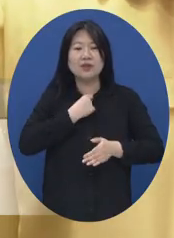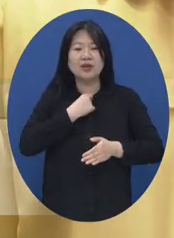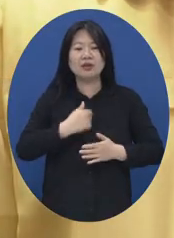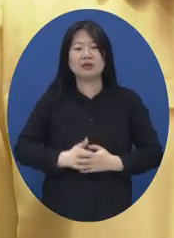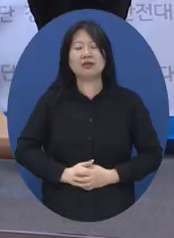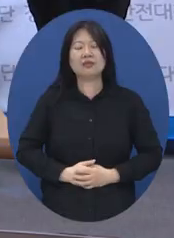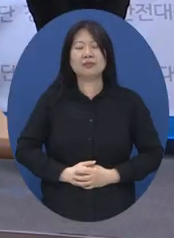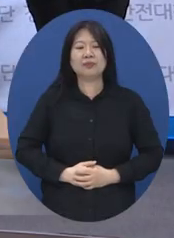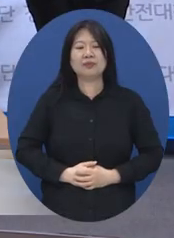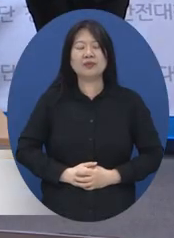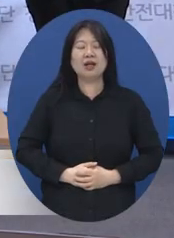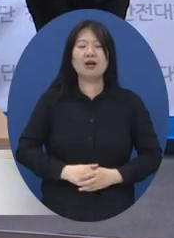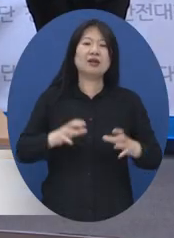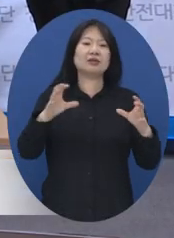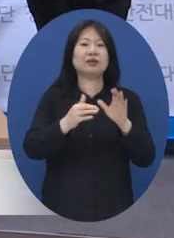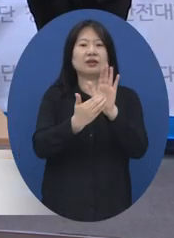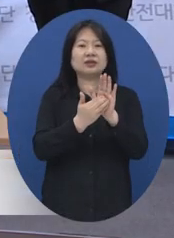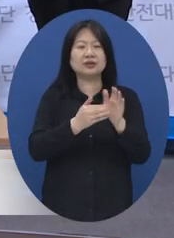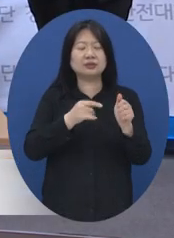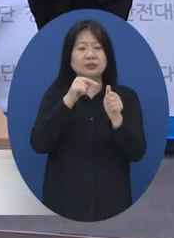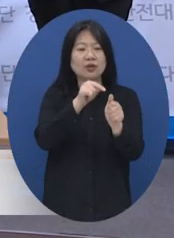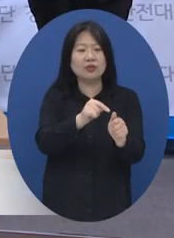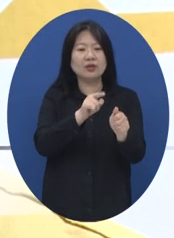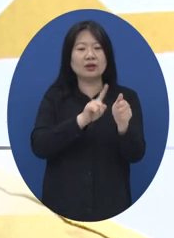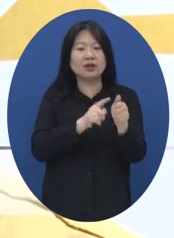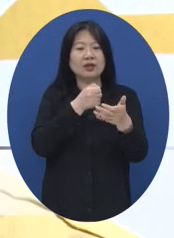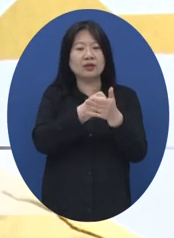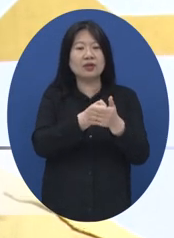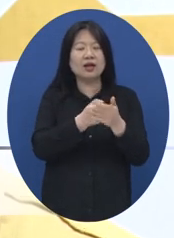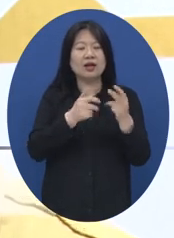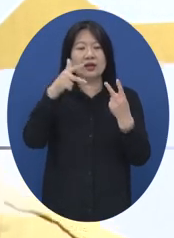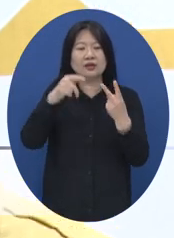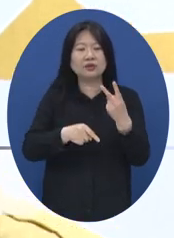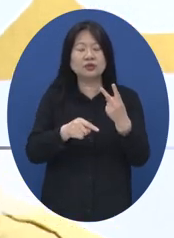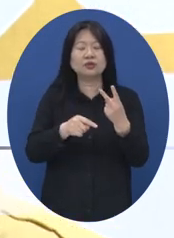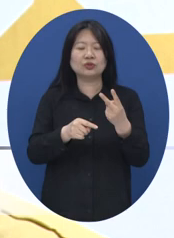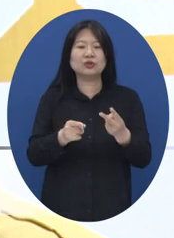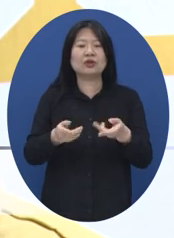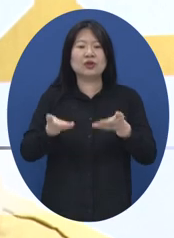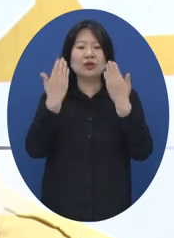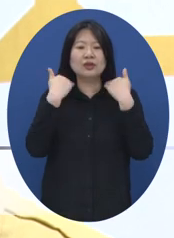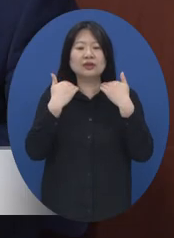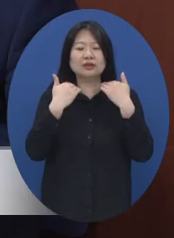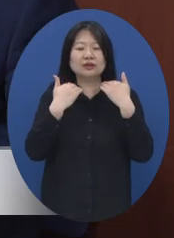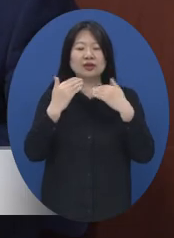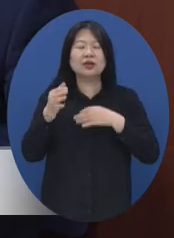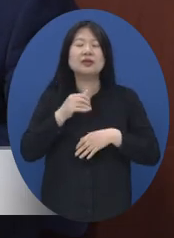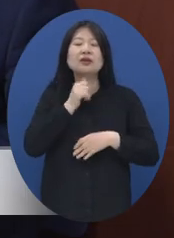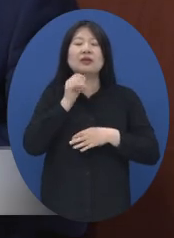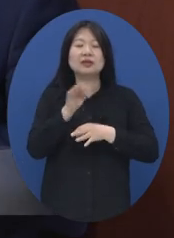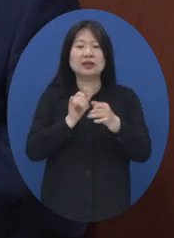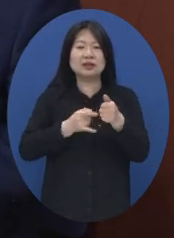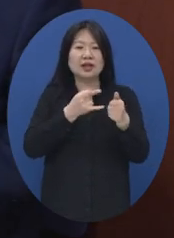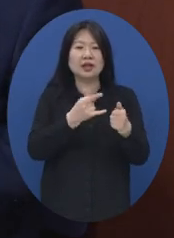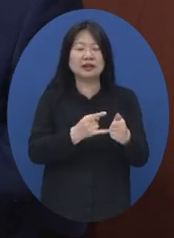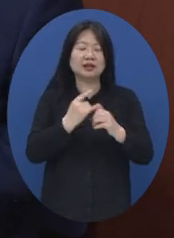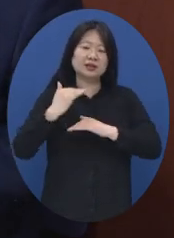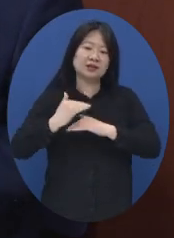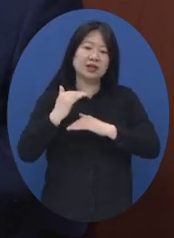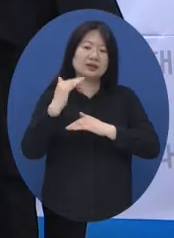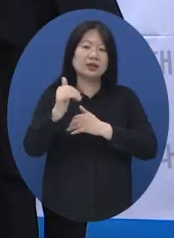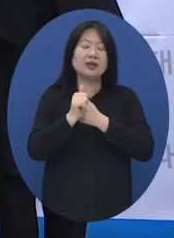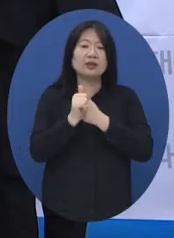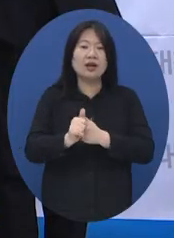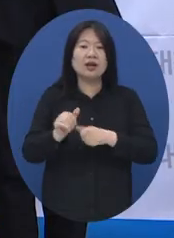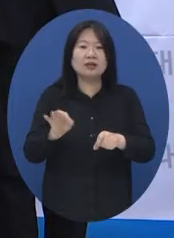실시하고자 합니다. 집합금지 명령 대상으로 지정된 지 2주가 경과한 영세 사업자는 집합금지 기간에 따라